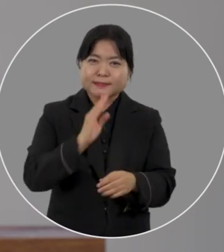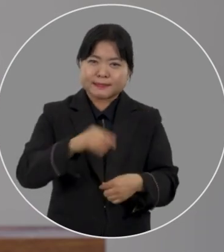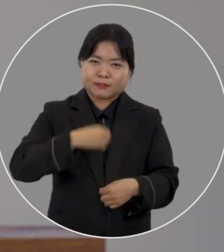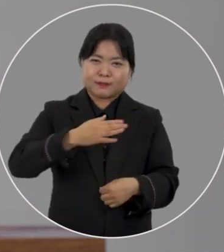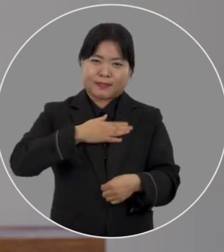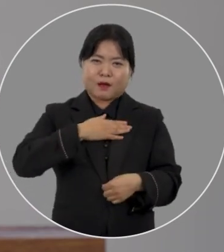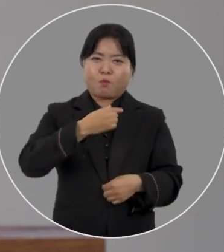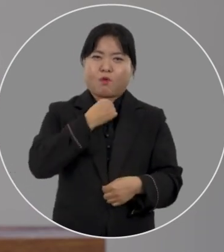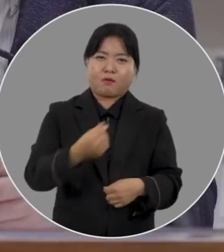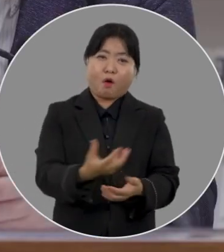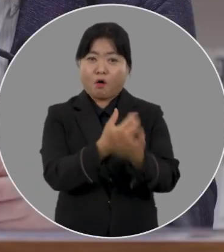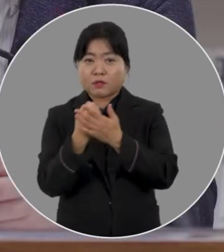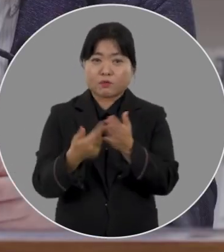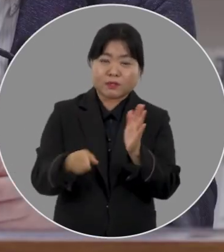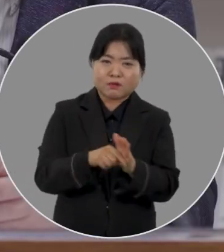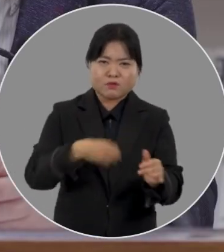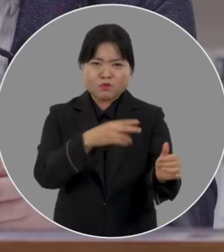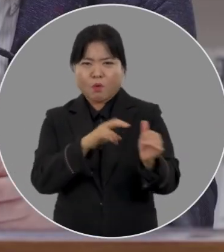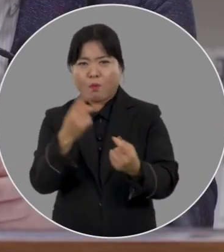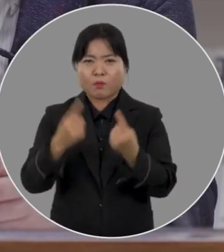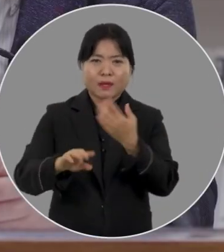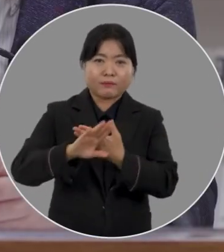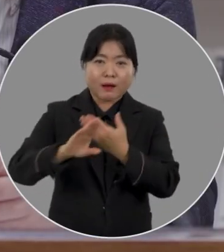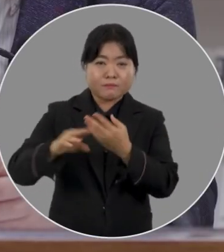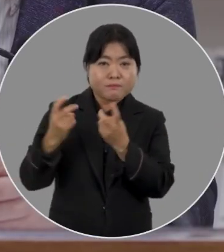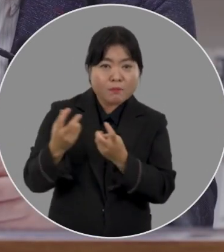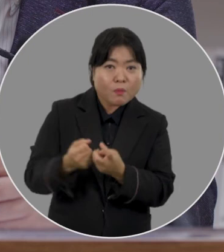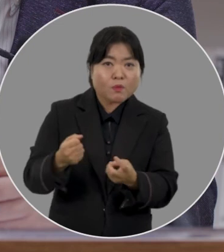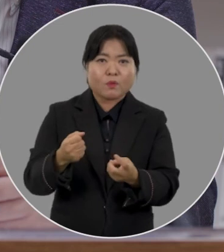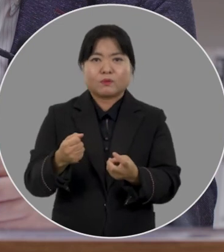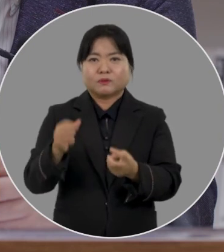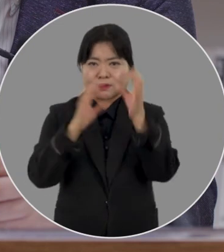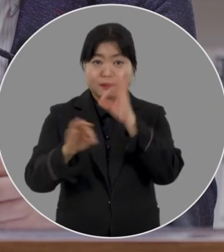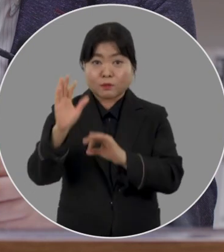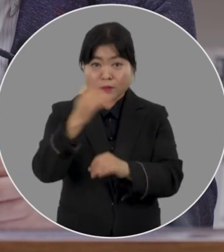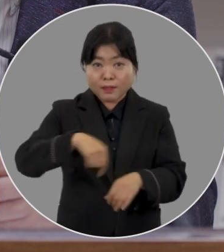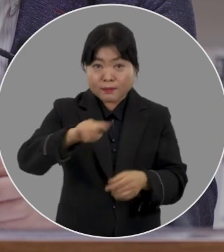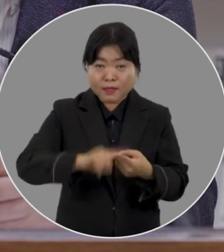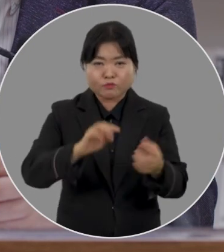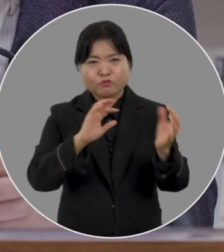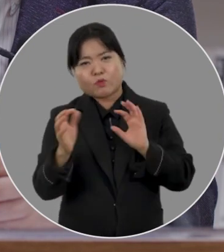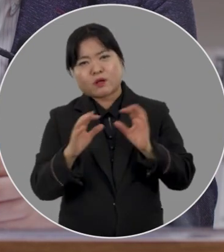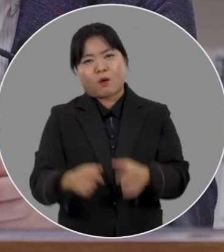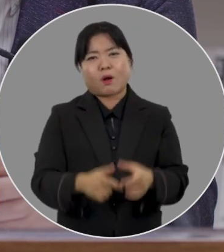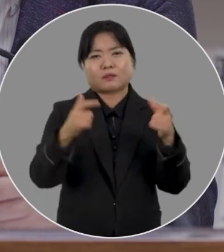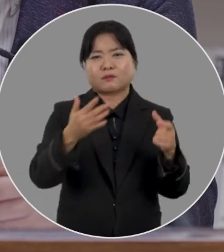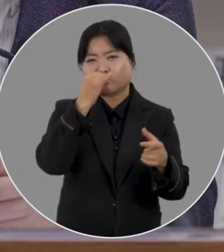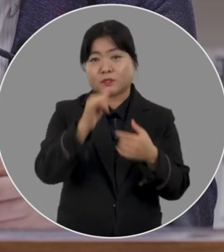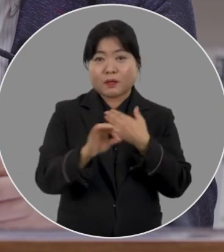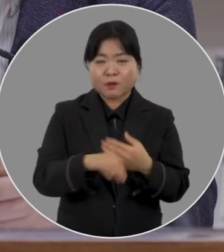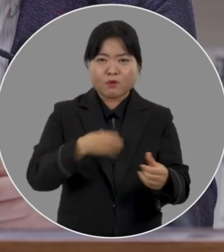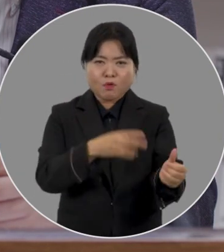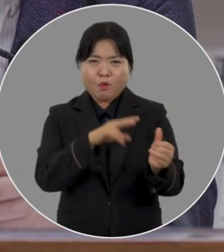자기가 원하는 걸 얻기 위해서는 혐오보다는 다른 방향으로 길을 찾아야 된다. 이런 부분에 대한 논의가 좀 확산될 수